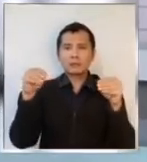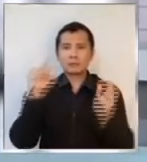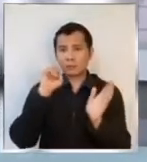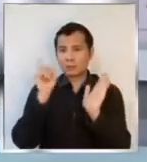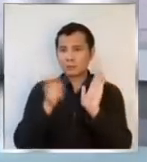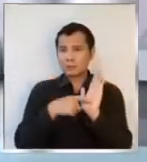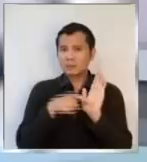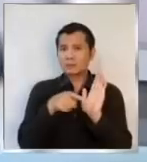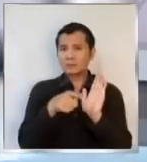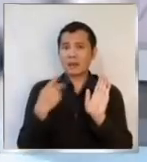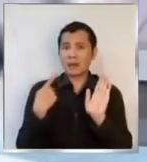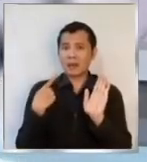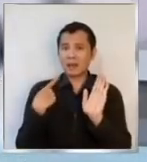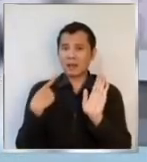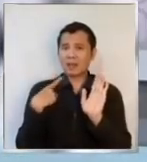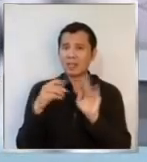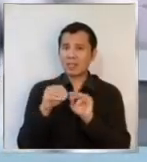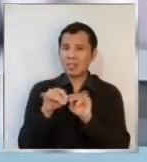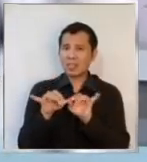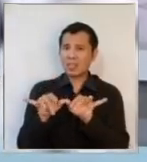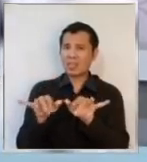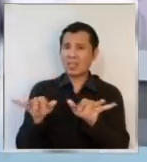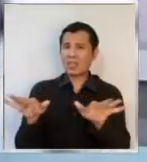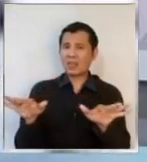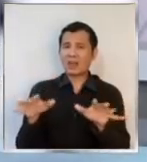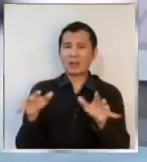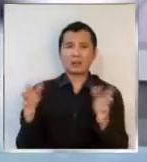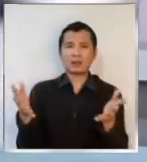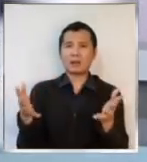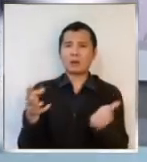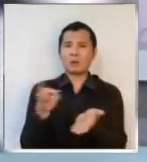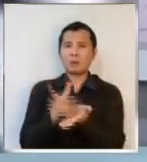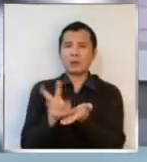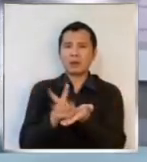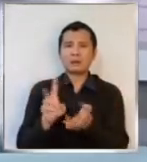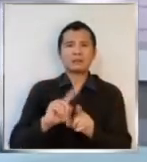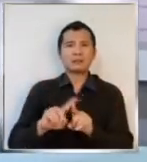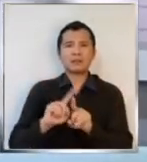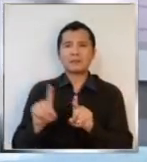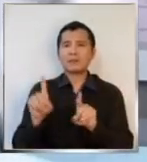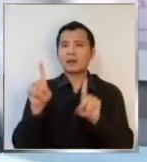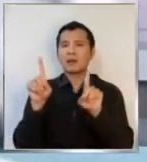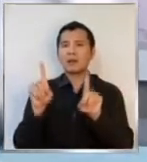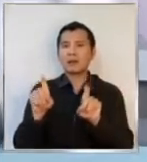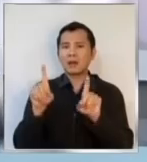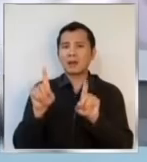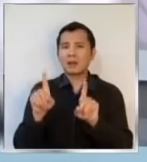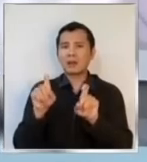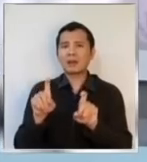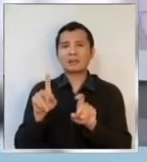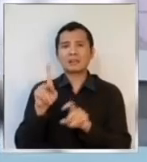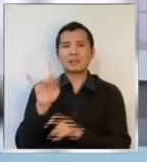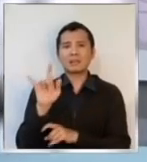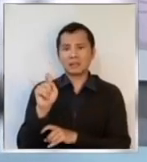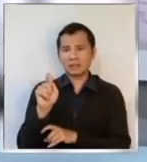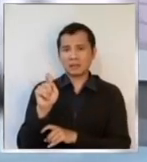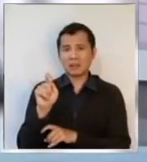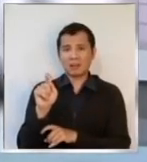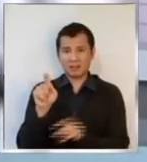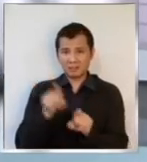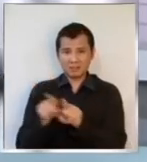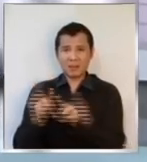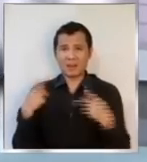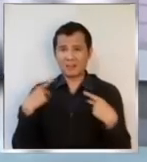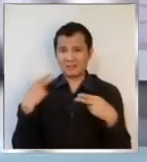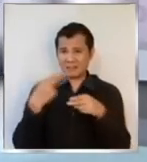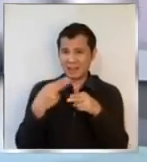ang mga gamit ng rapid test kit. Ang ibang test kit, naku po, may pangalan pa. Saan kaya nang galing yung mga yan?